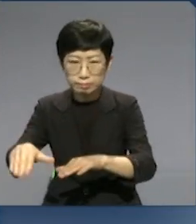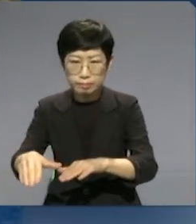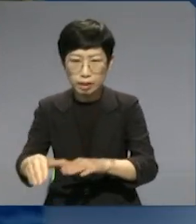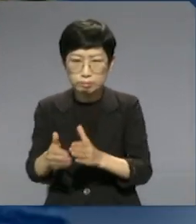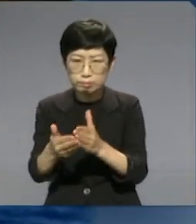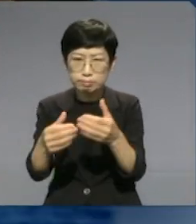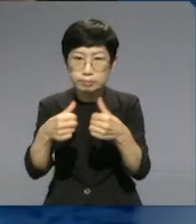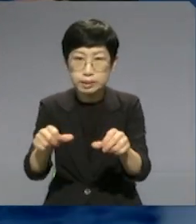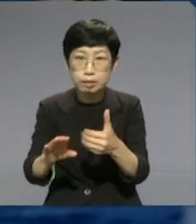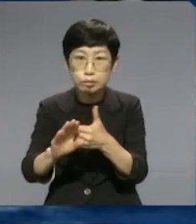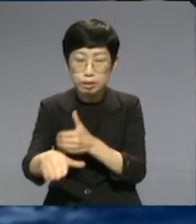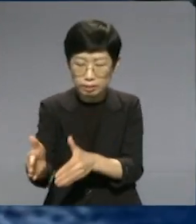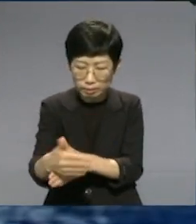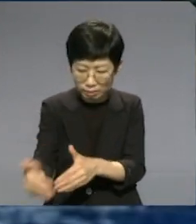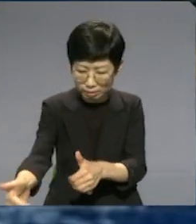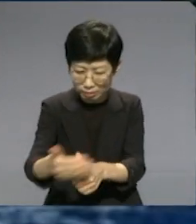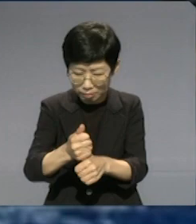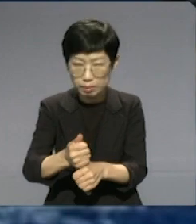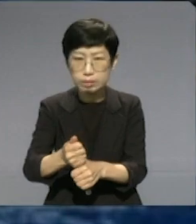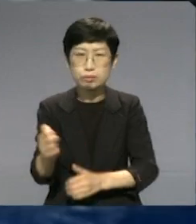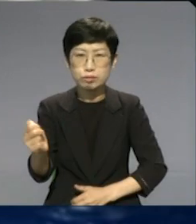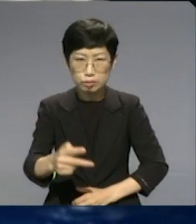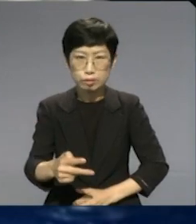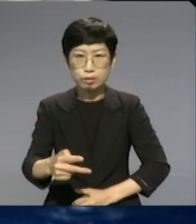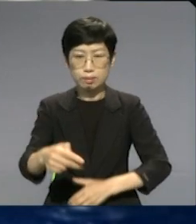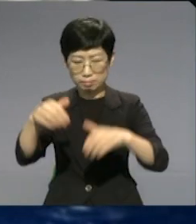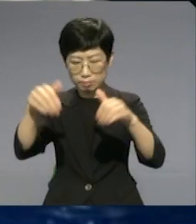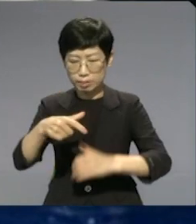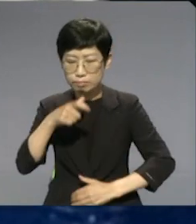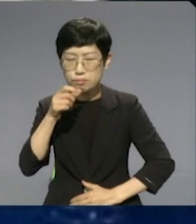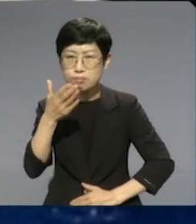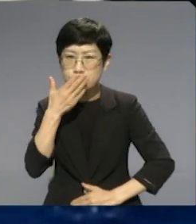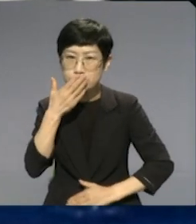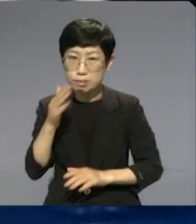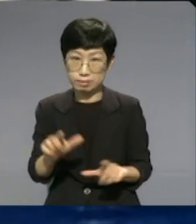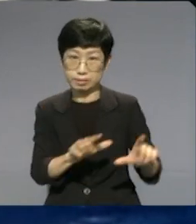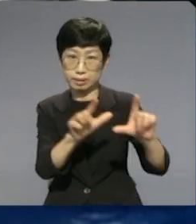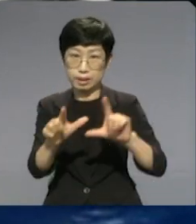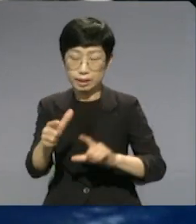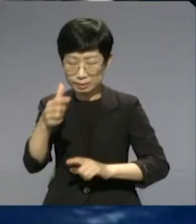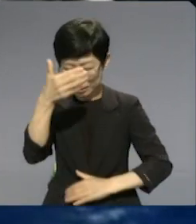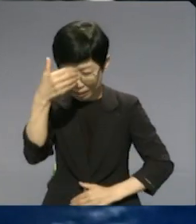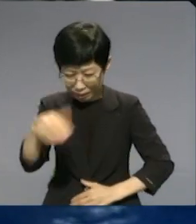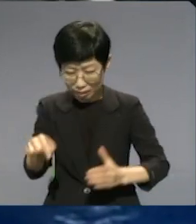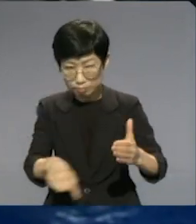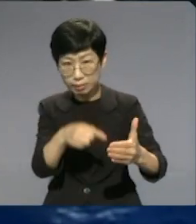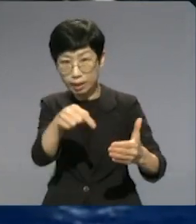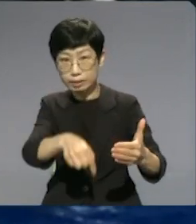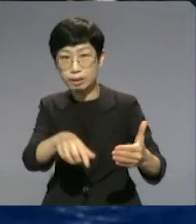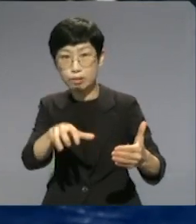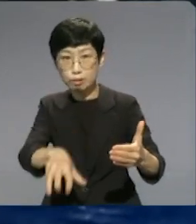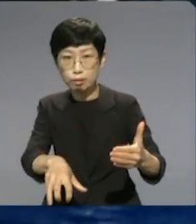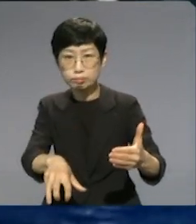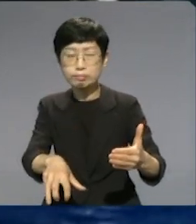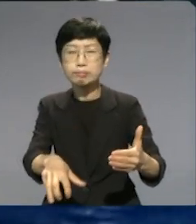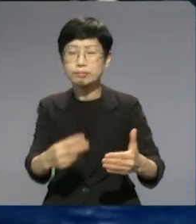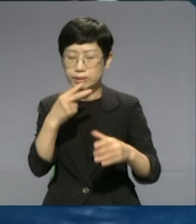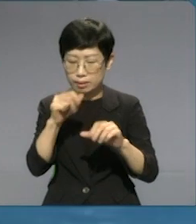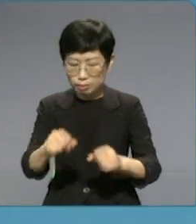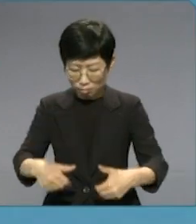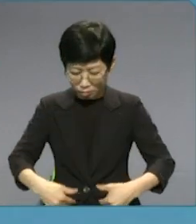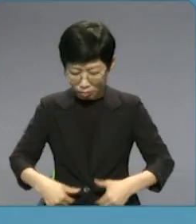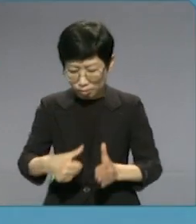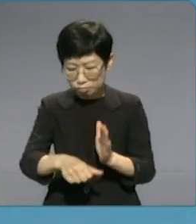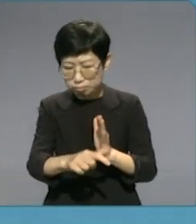좌초된 후엔 날 생선과 빗물을 먹으며 버텼는데 다행히 배의 생존에 필요한 도구가 있었던게 천우신조였습니다